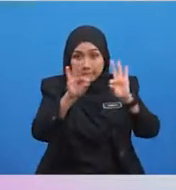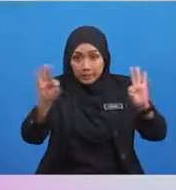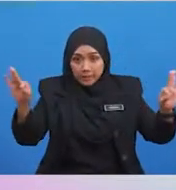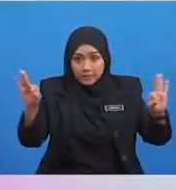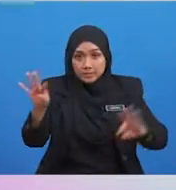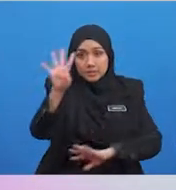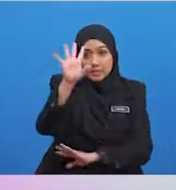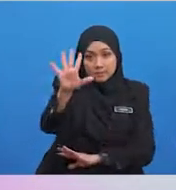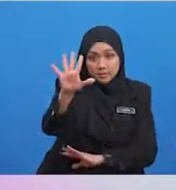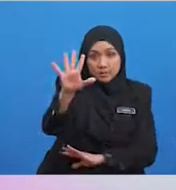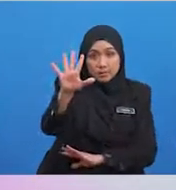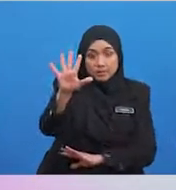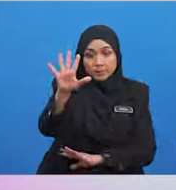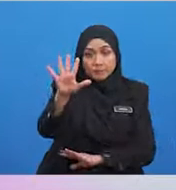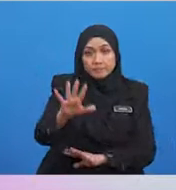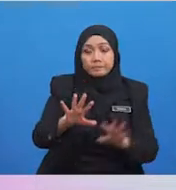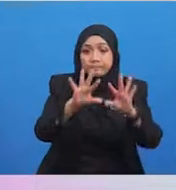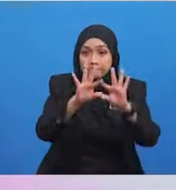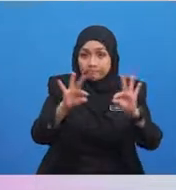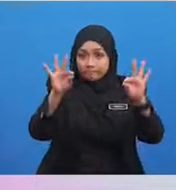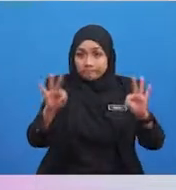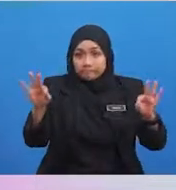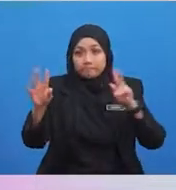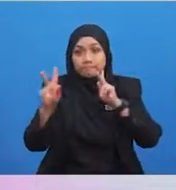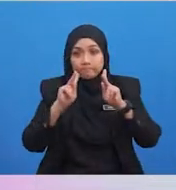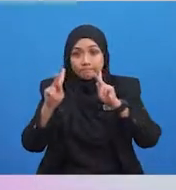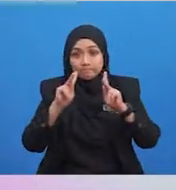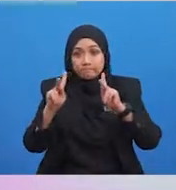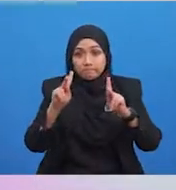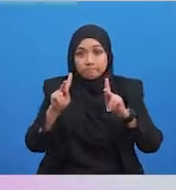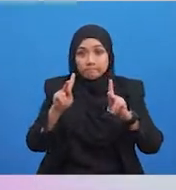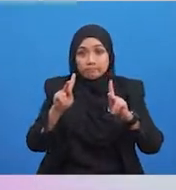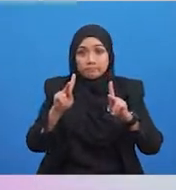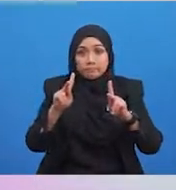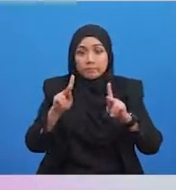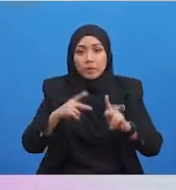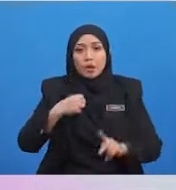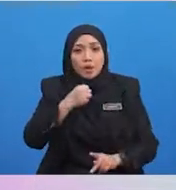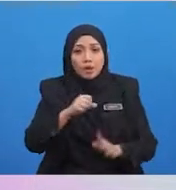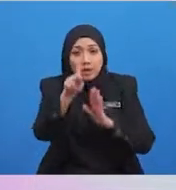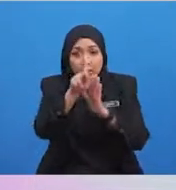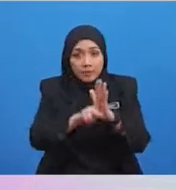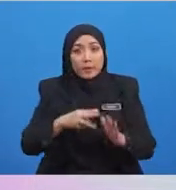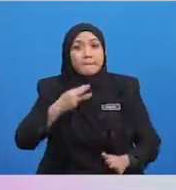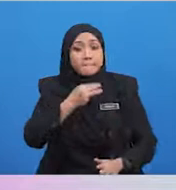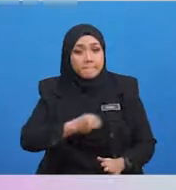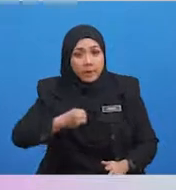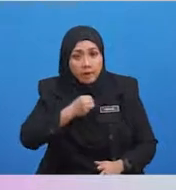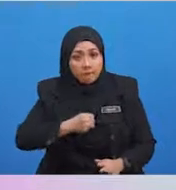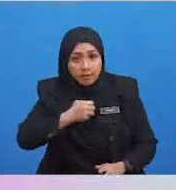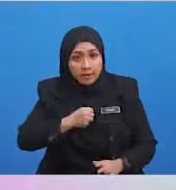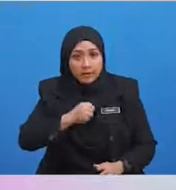iaitu perkataan "Kemaafan kupohon sungguh". Ini juga kita